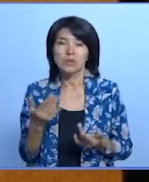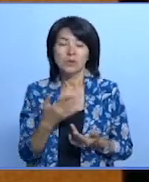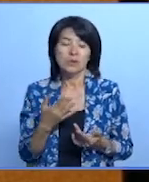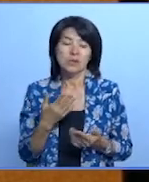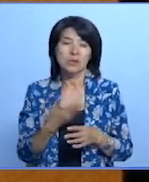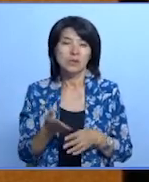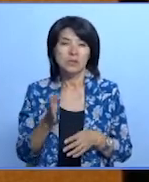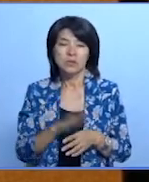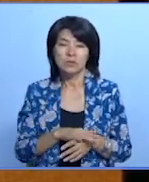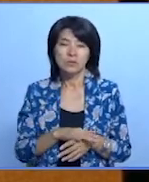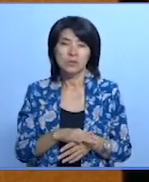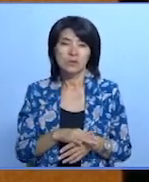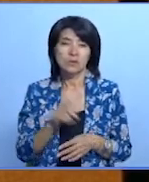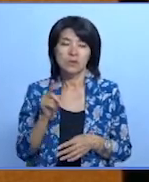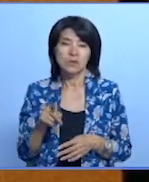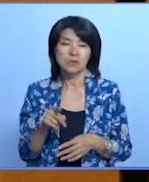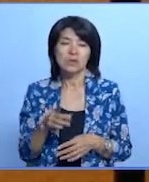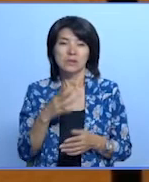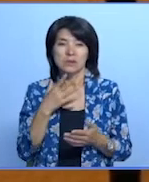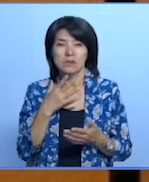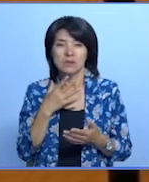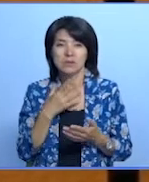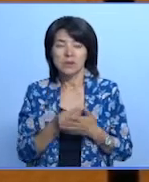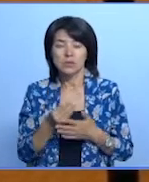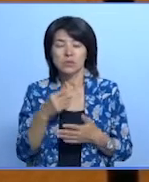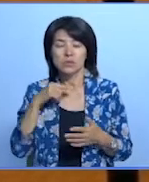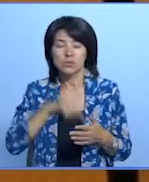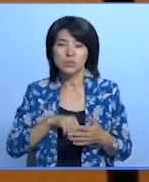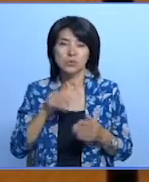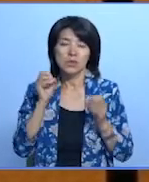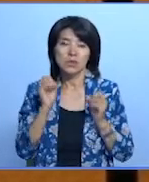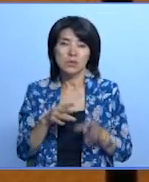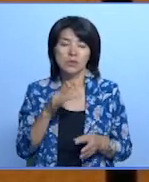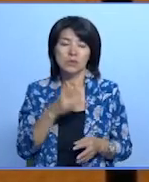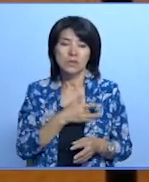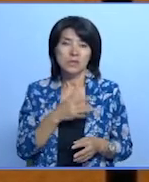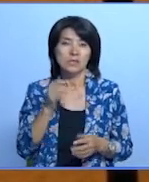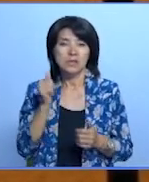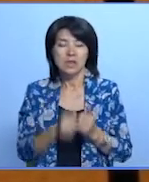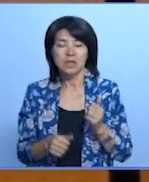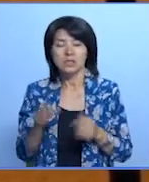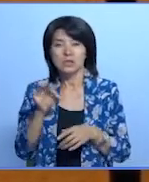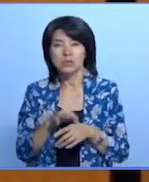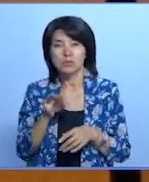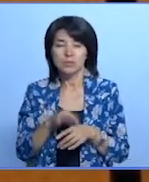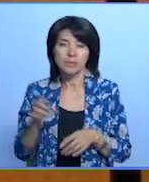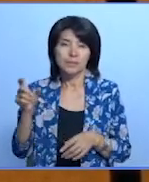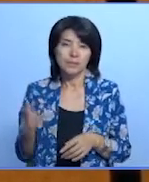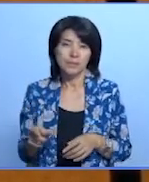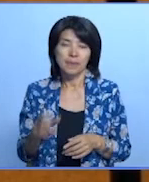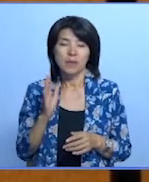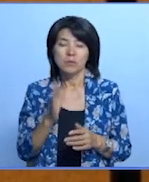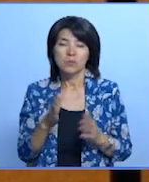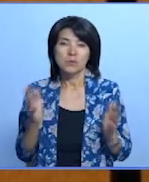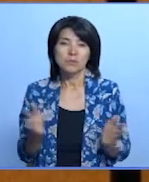их труд, и насколько они отдают свою душу, сердце каждому пациенту. Давайте будем